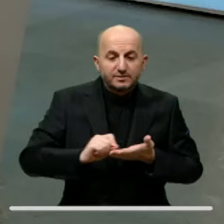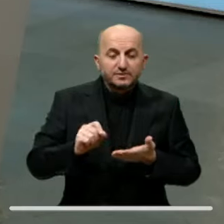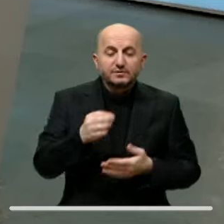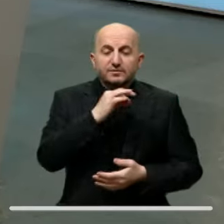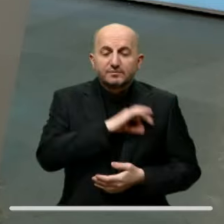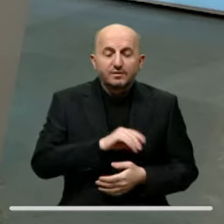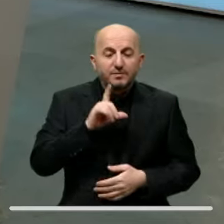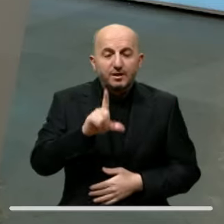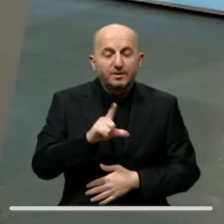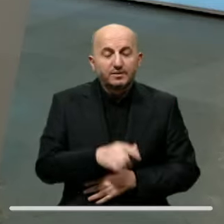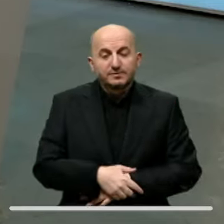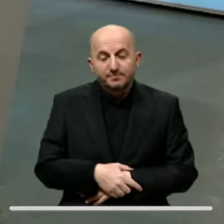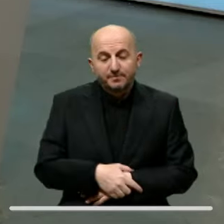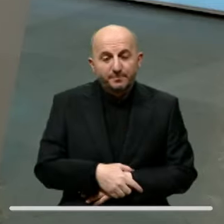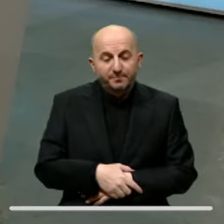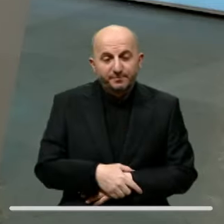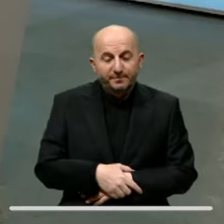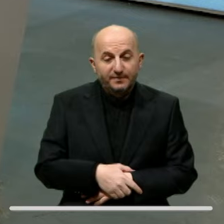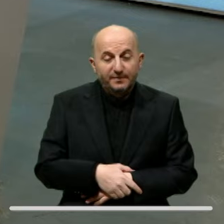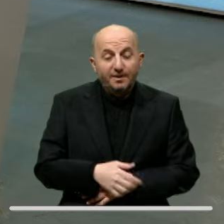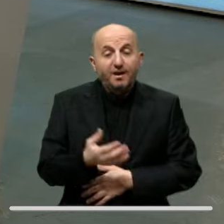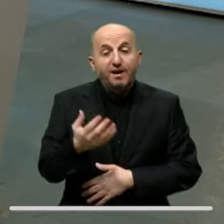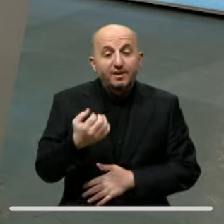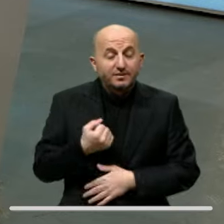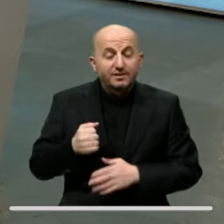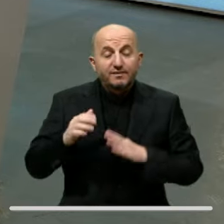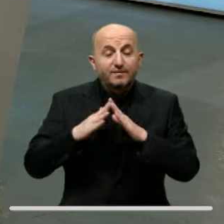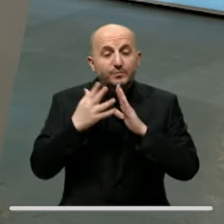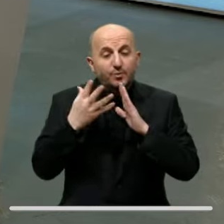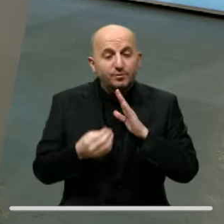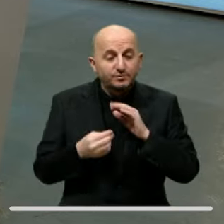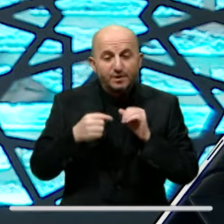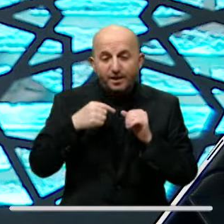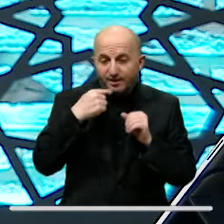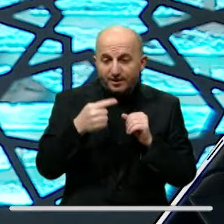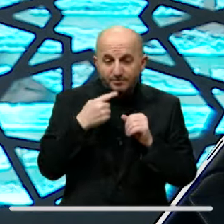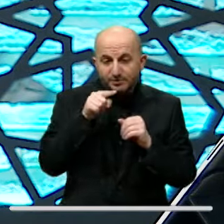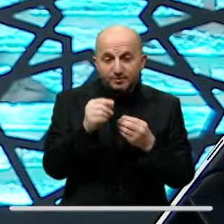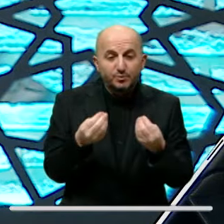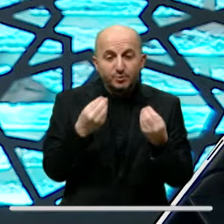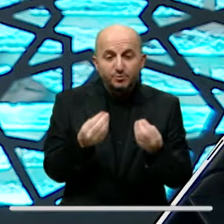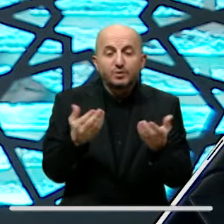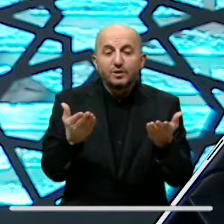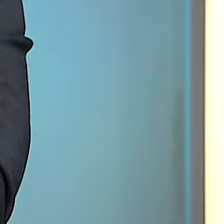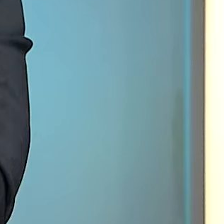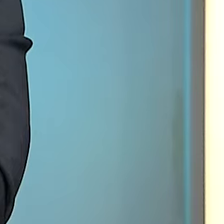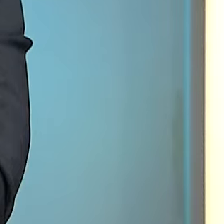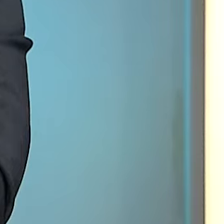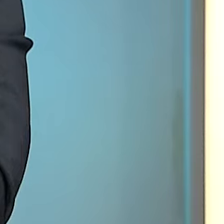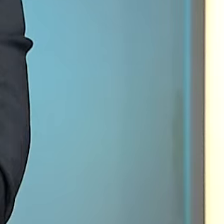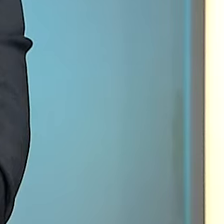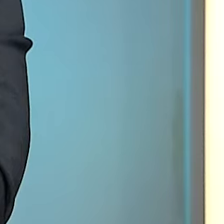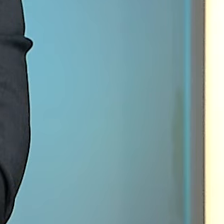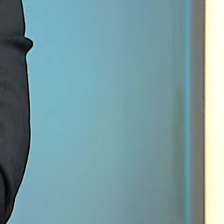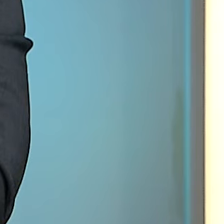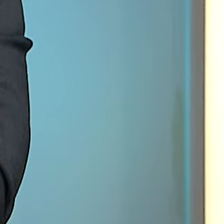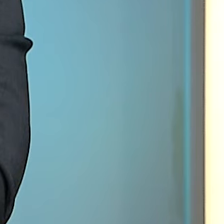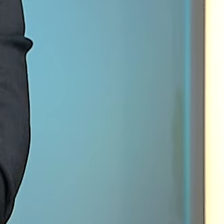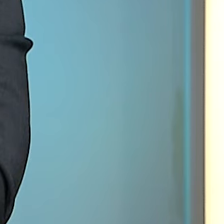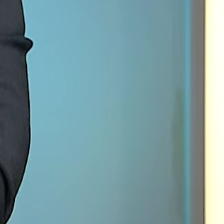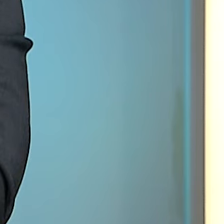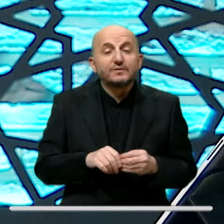İstifade etmek lazım değil mi hocam? Bunlardan tabii alsak, evimizde olsa dilimizi de bu güzel dualara alıştırmış oluruz. Bir telefonumuz